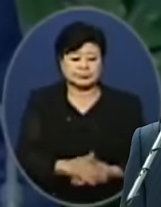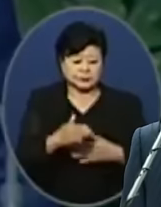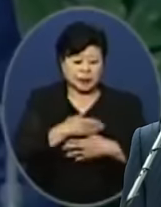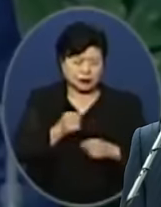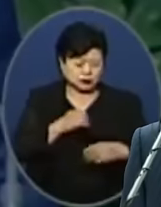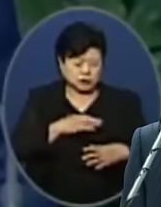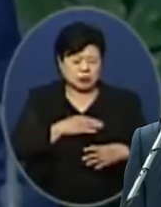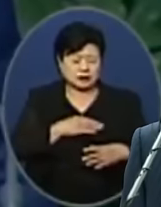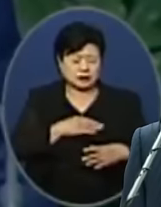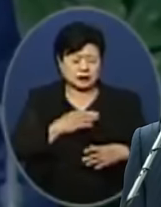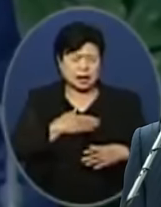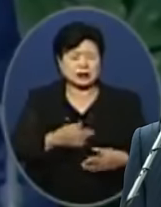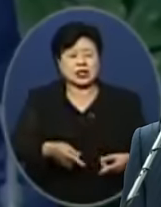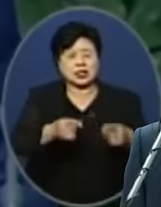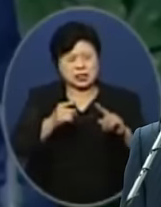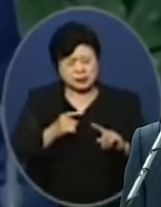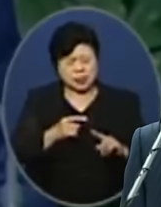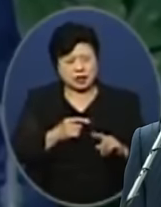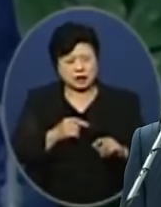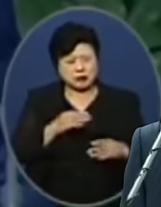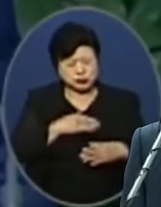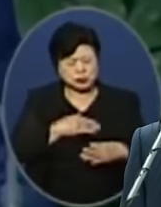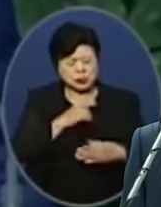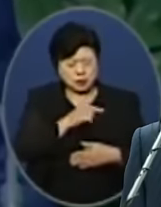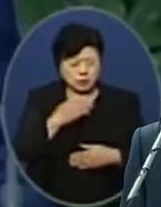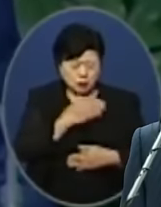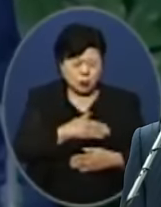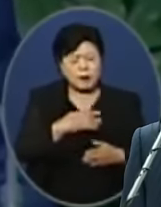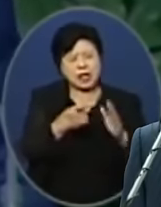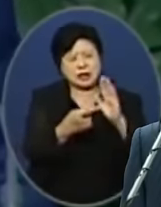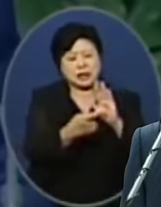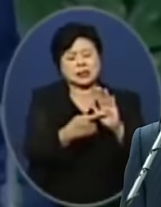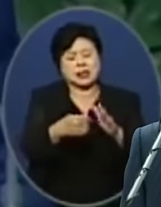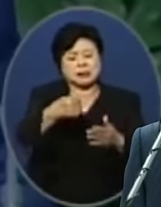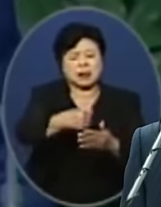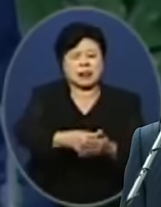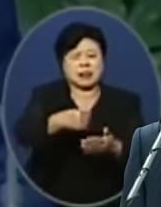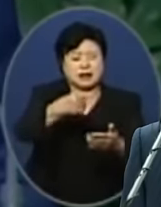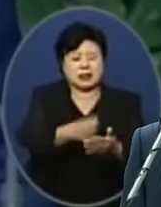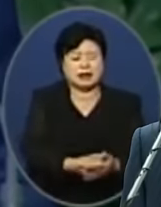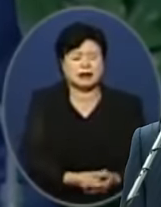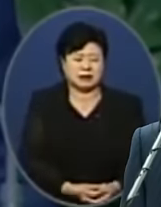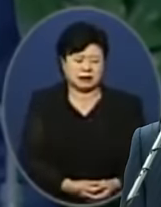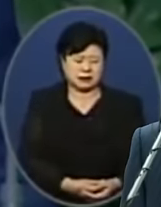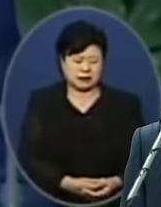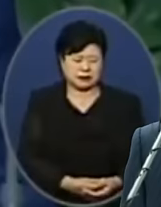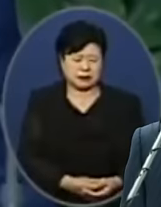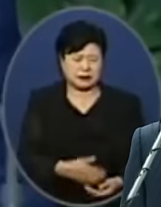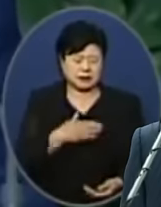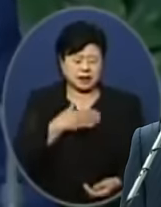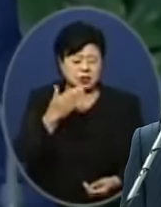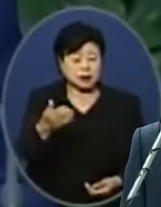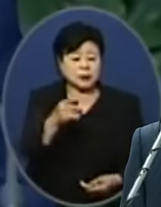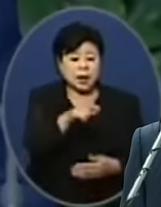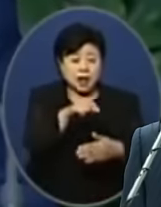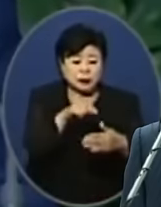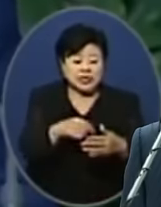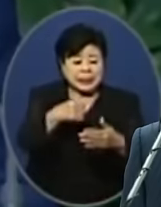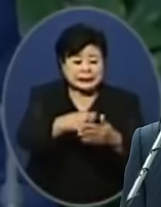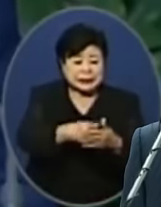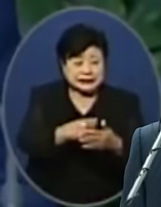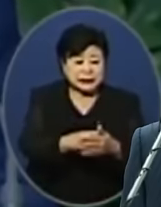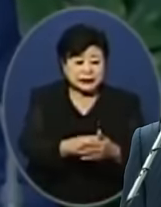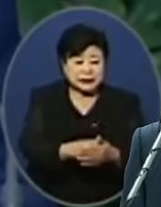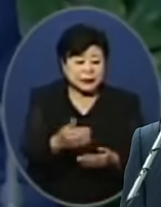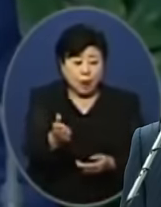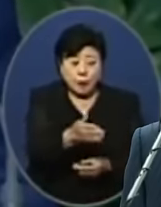내가 두려워하는 그것이 내게 임하고 내가 무서워하는 그것이 내 몸에 미쳤구나 탄식을 했었습니다. 나는 여러분 가운데 이런 탄식을 하는